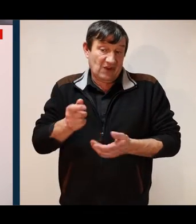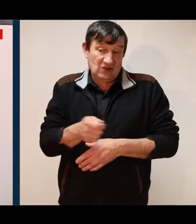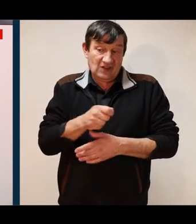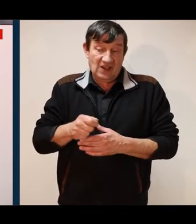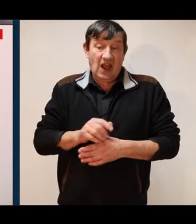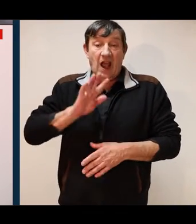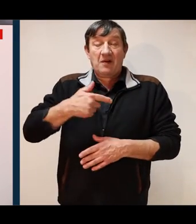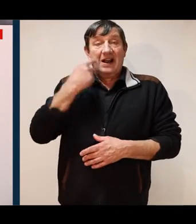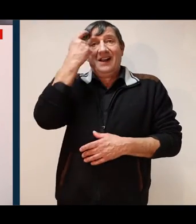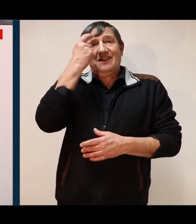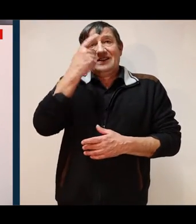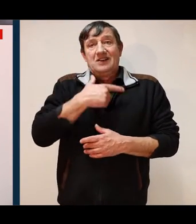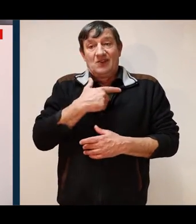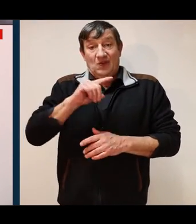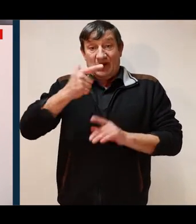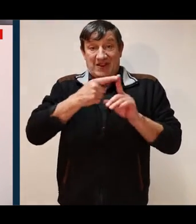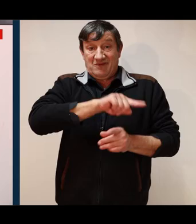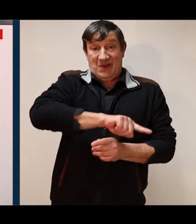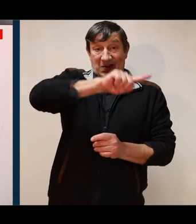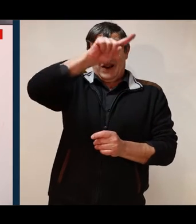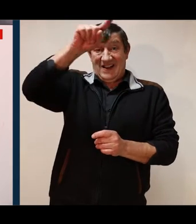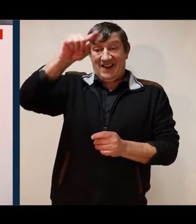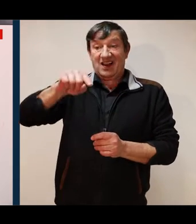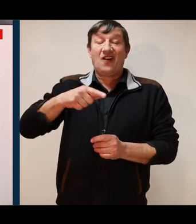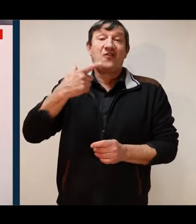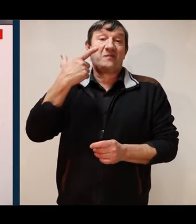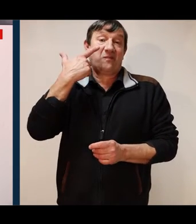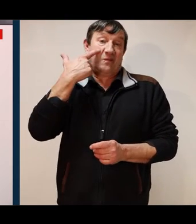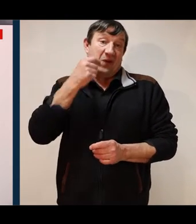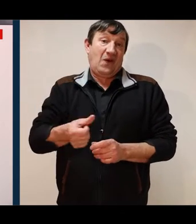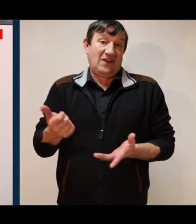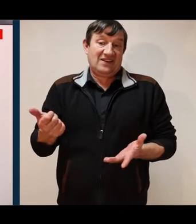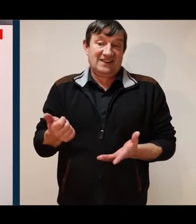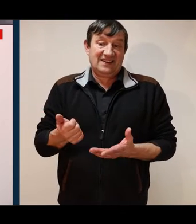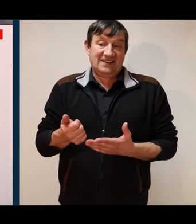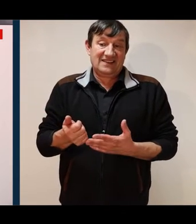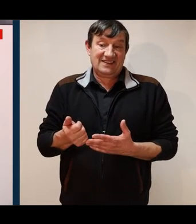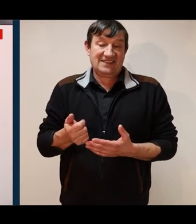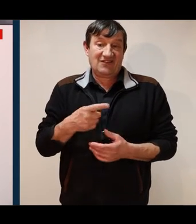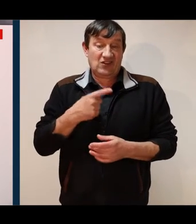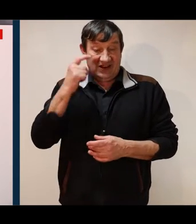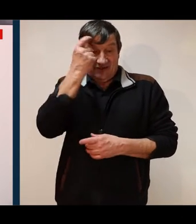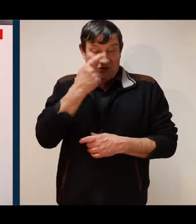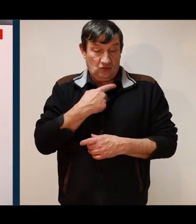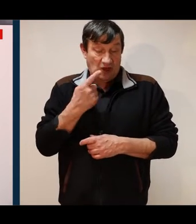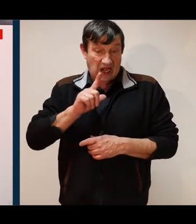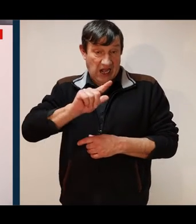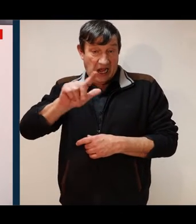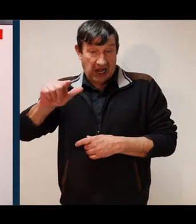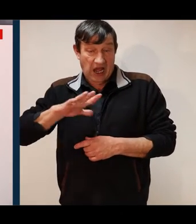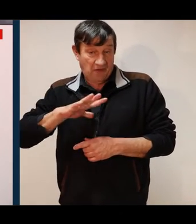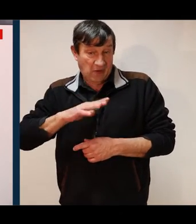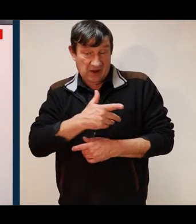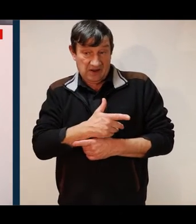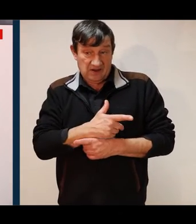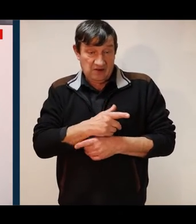Et quand vous y réfléchirez à cette deuxième courbe, bah, finalement vous verrez que à la fois c'est une réflexion que vous devez avoir, mais que vous pouvez